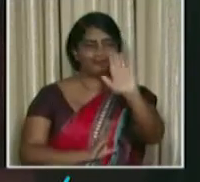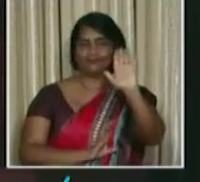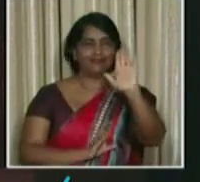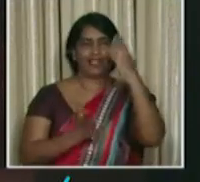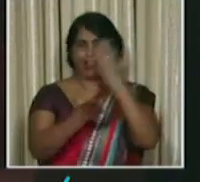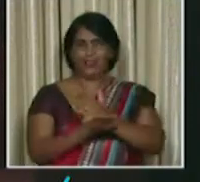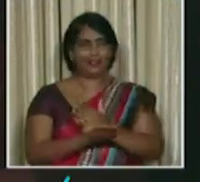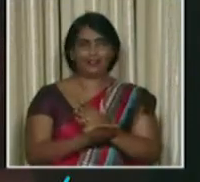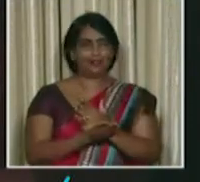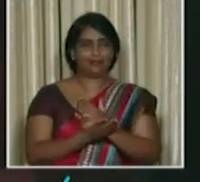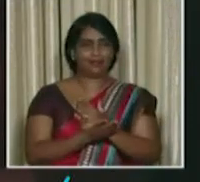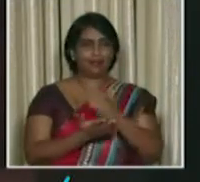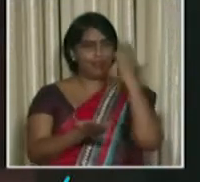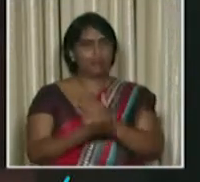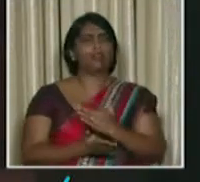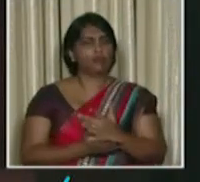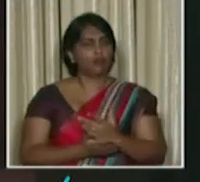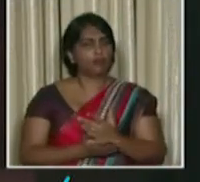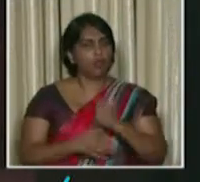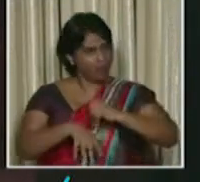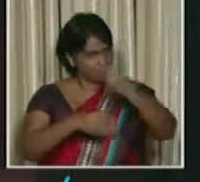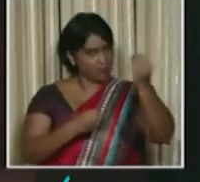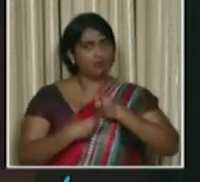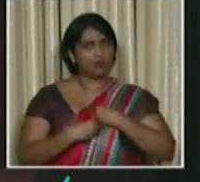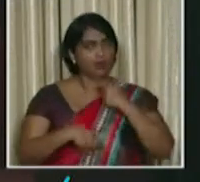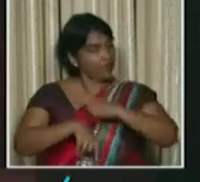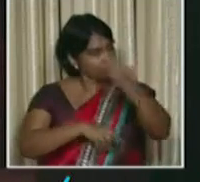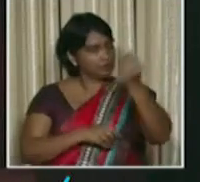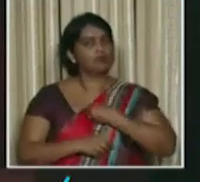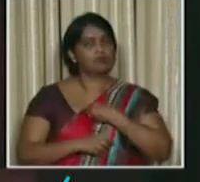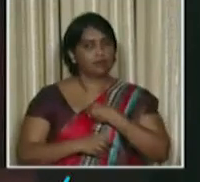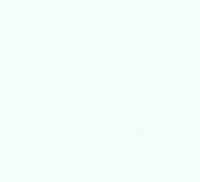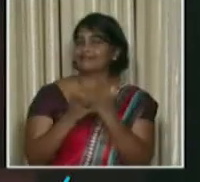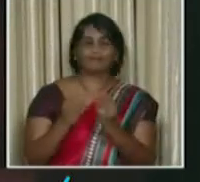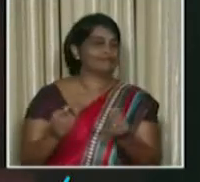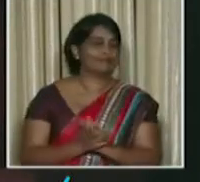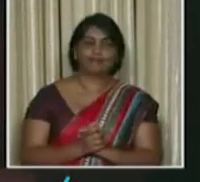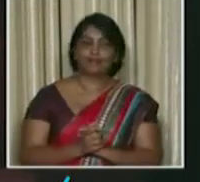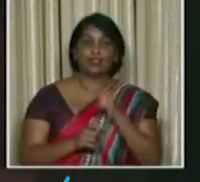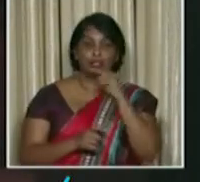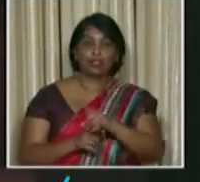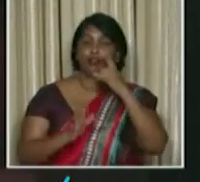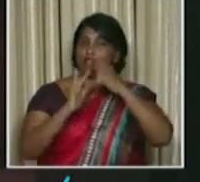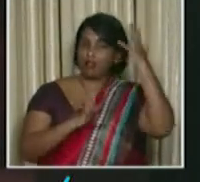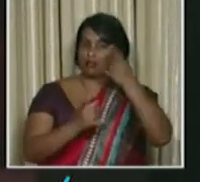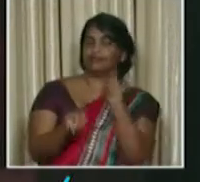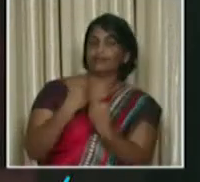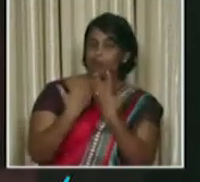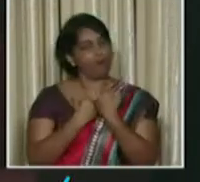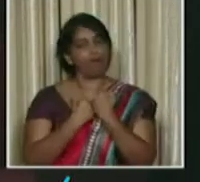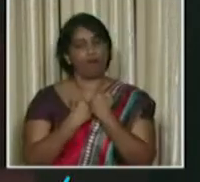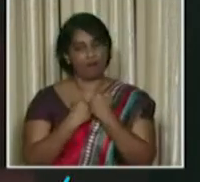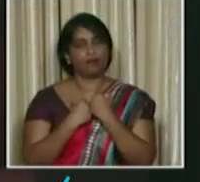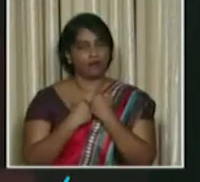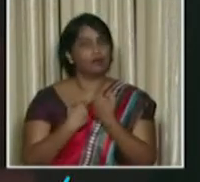නතර කරන්න බෑ එහෙම නතර කරන්න නෑ නෑ අවස්ථාව දෙන්න නෑ නෑ අවස්ථාව දෙන්න අවස්ථාව දෙන්න මේකට ඉන්ටර්නැෂනල් ඉන්වෙස්ටිගේෂන් එකක්